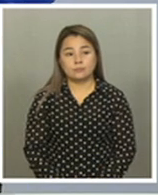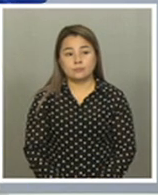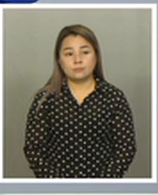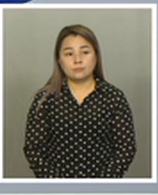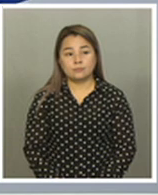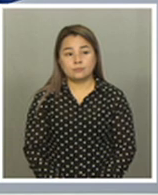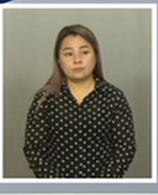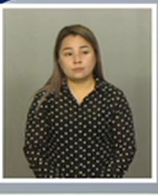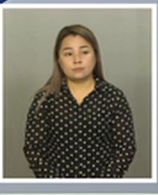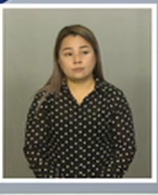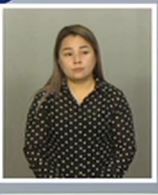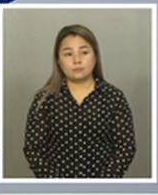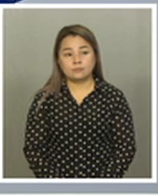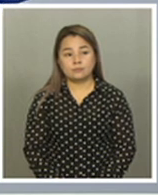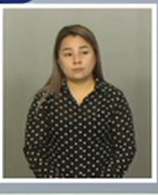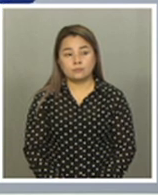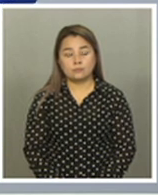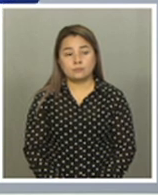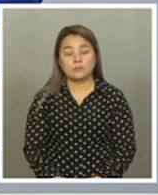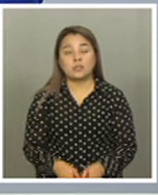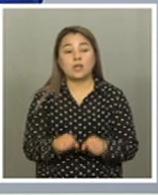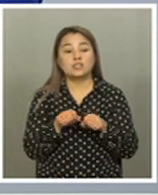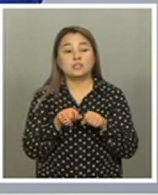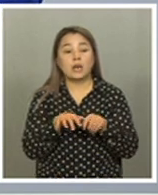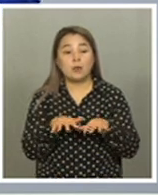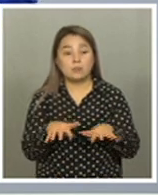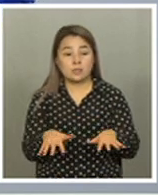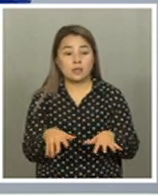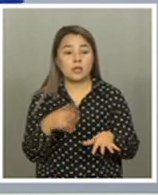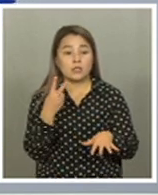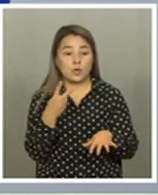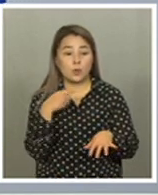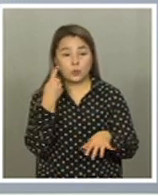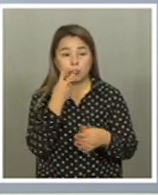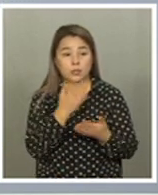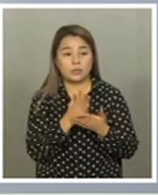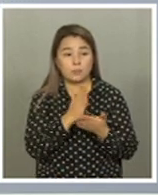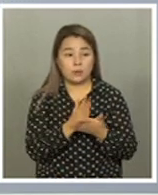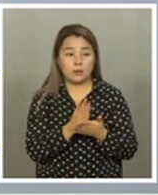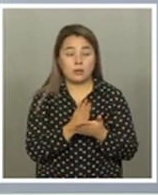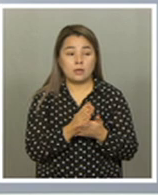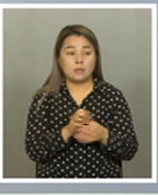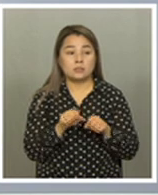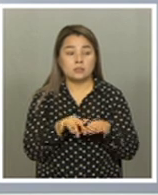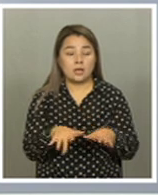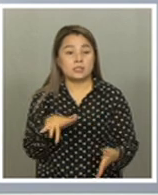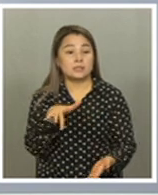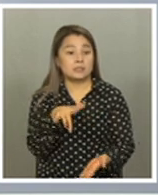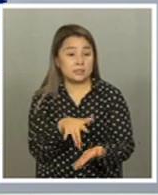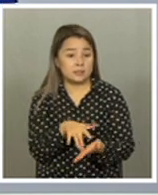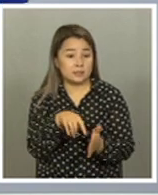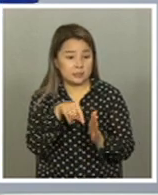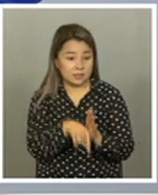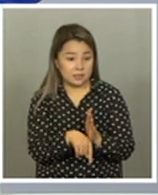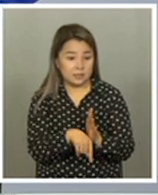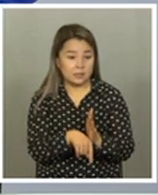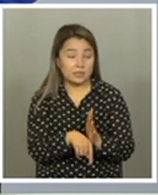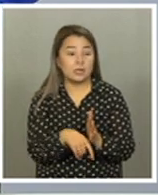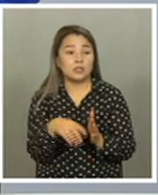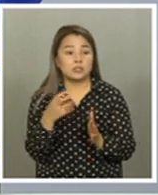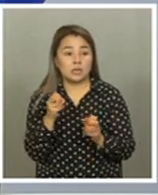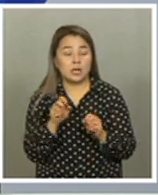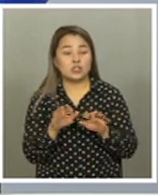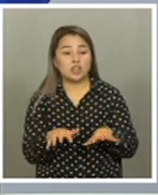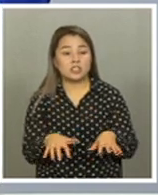Балалар, тамырдың екі түрі бар. Оларға біз кіндік тамырды және шашақ